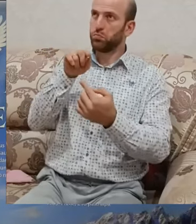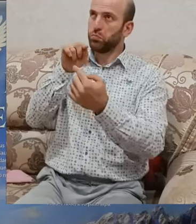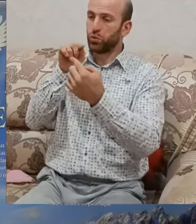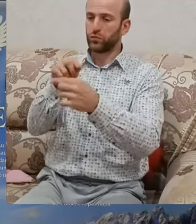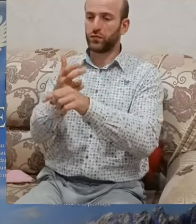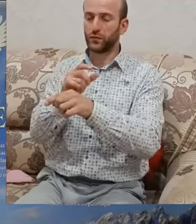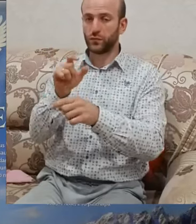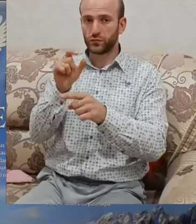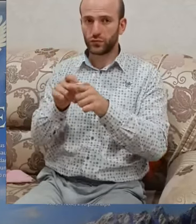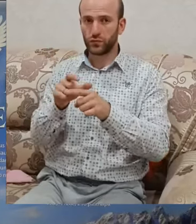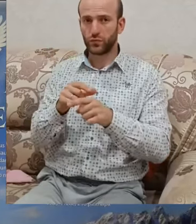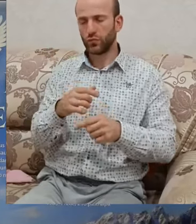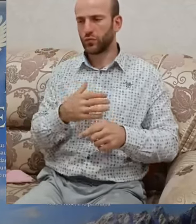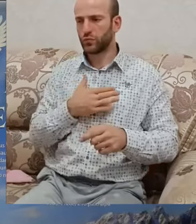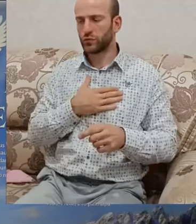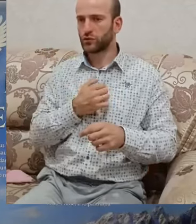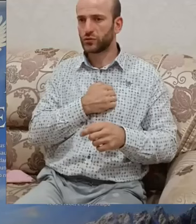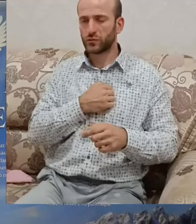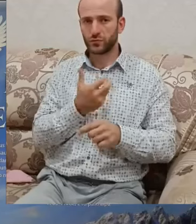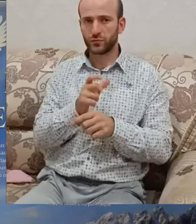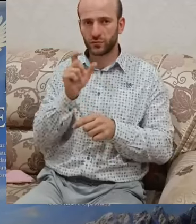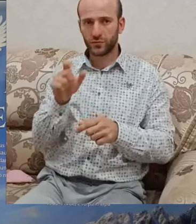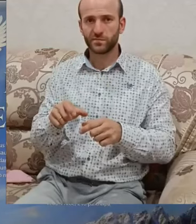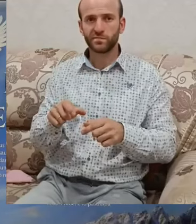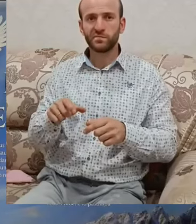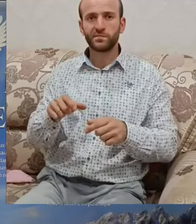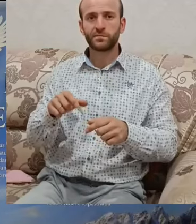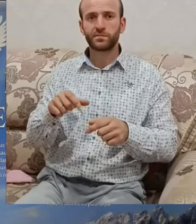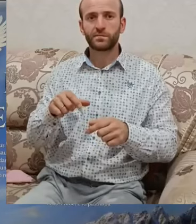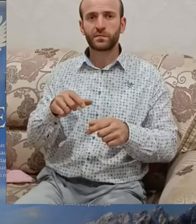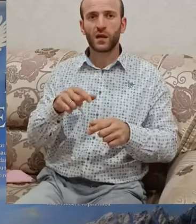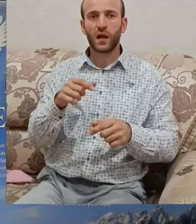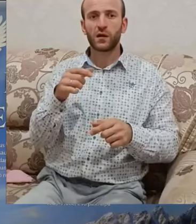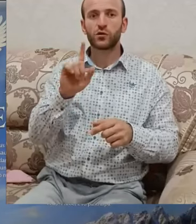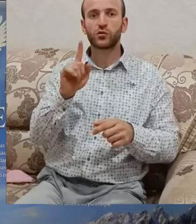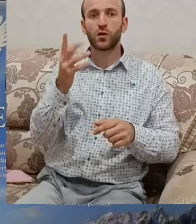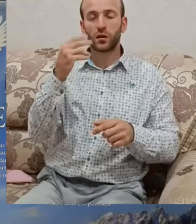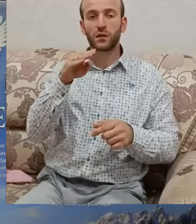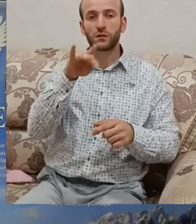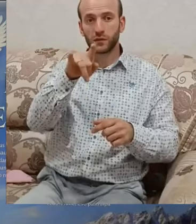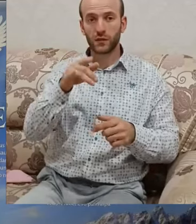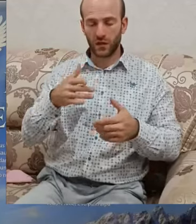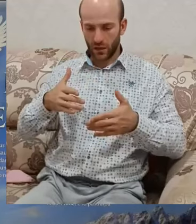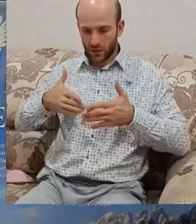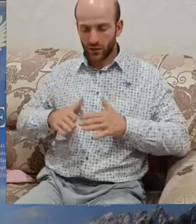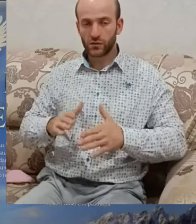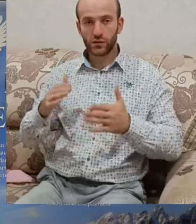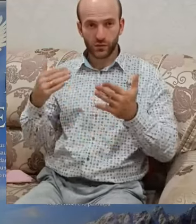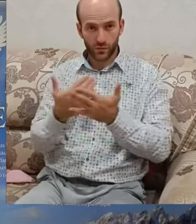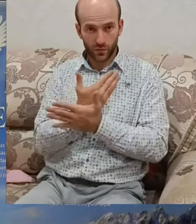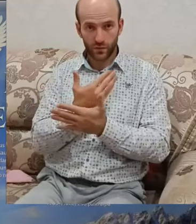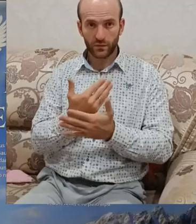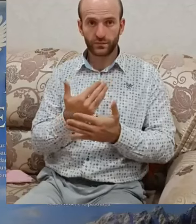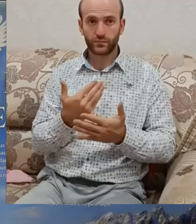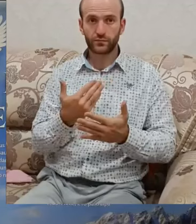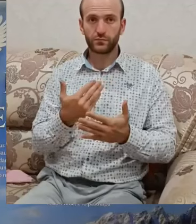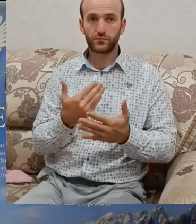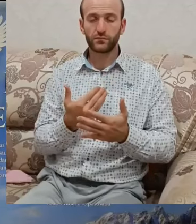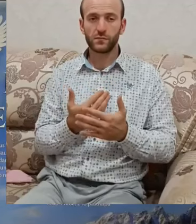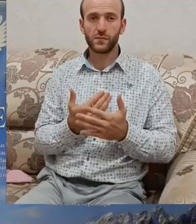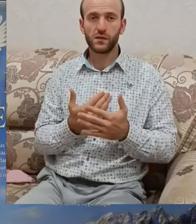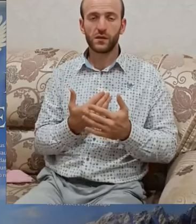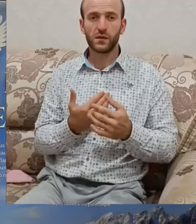žodžio dalis, kada ty kada tu gimęs slovo, iš aukšto, kada ty radился свыше, amen, amen. Ir